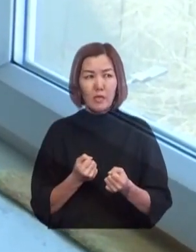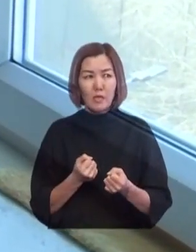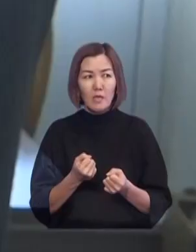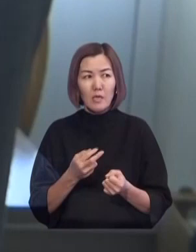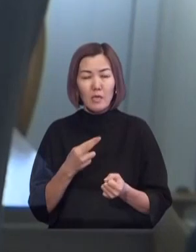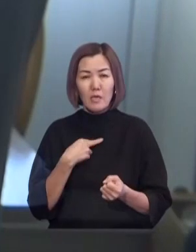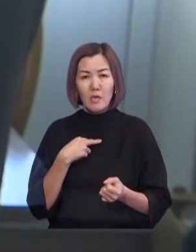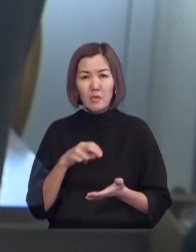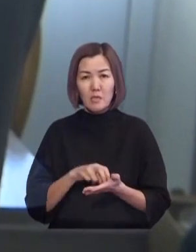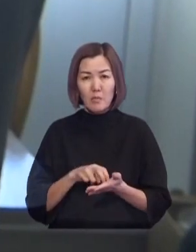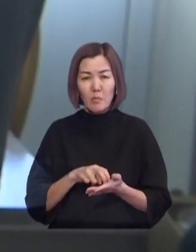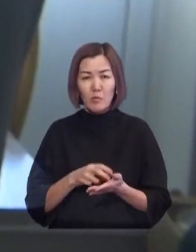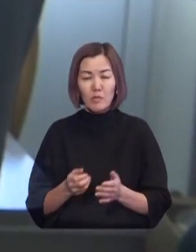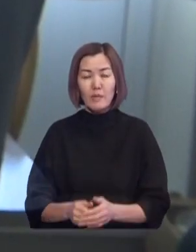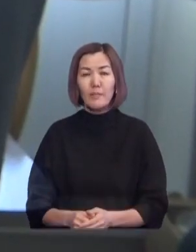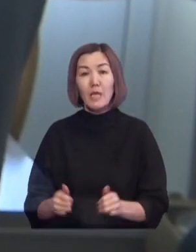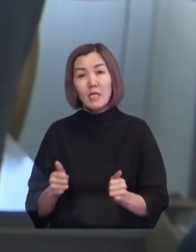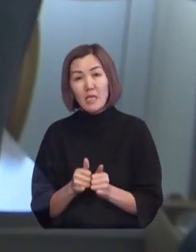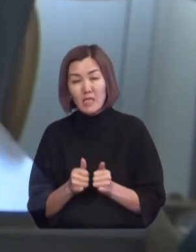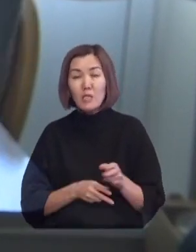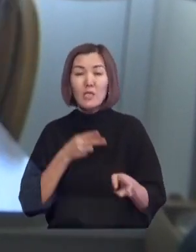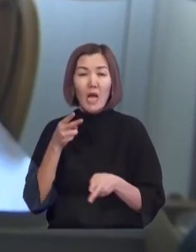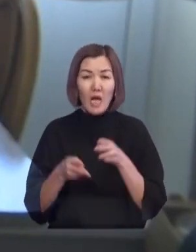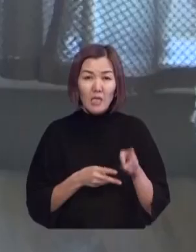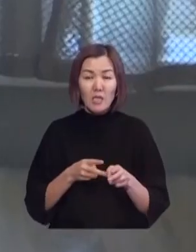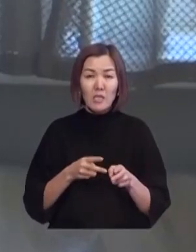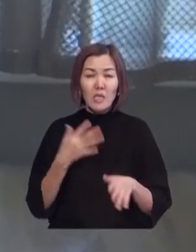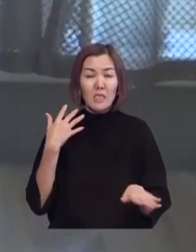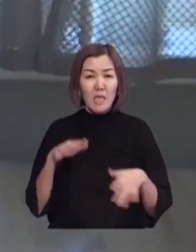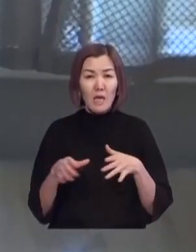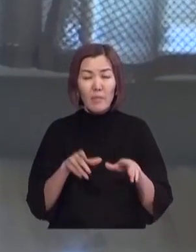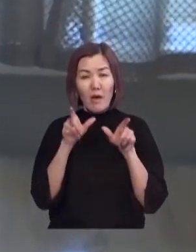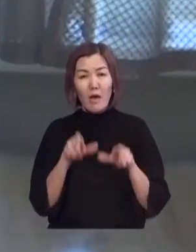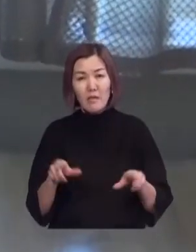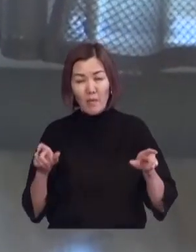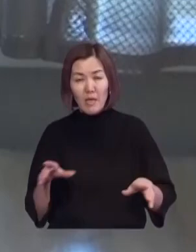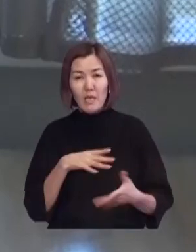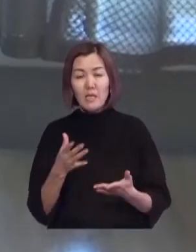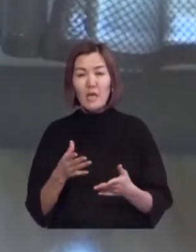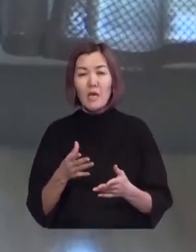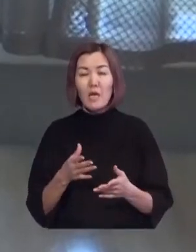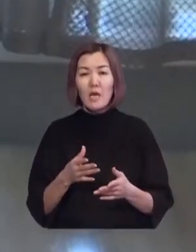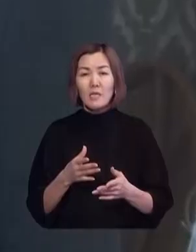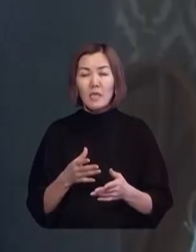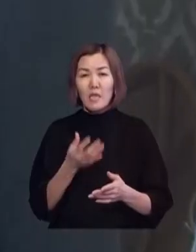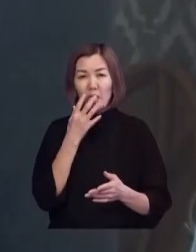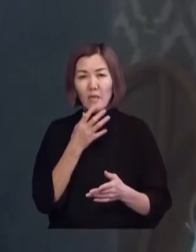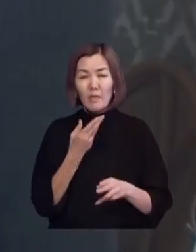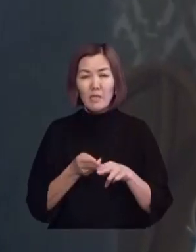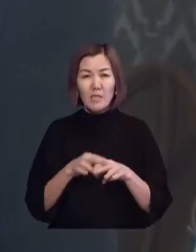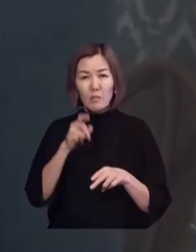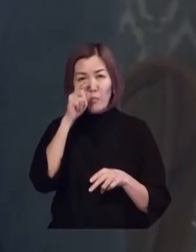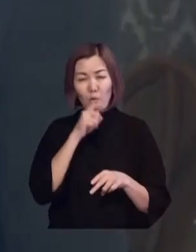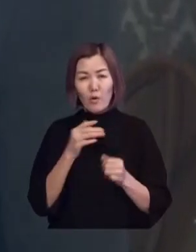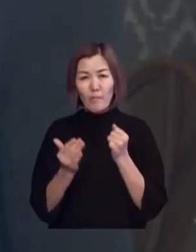ноги. Его соседи также жалуются на слабое отопление в квартире. Все в один голос твердят, что отапливаться дома стали плохо